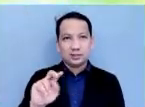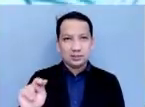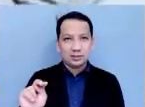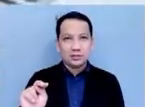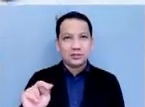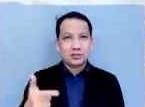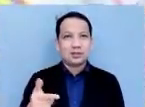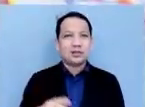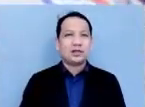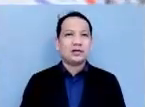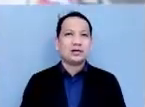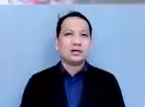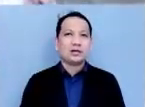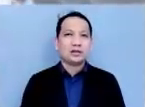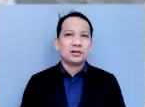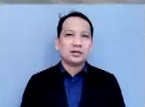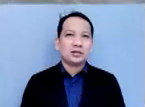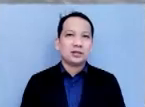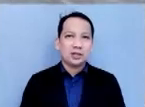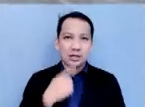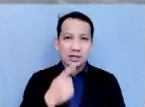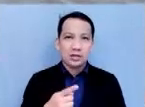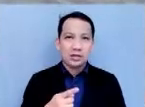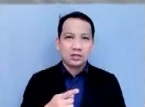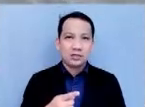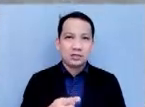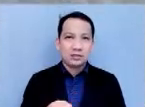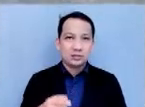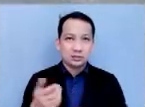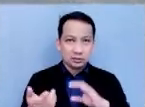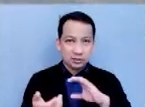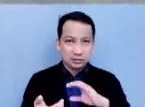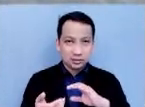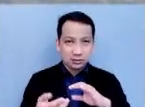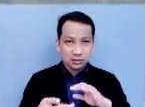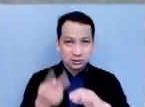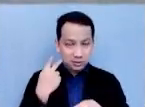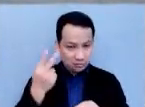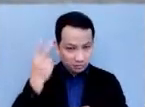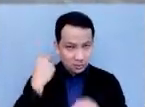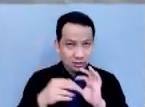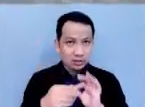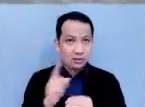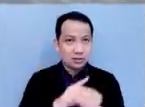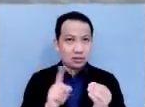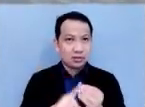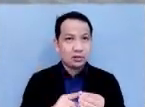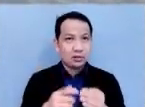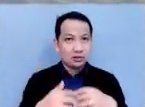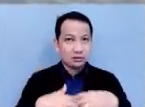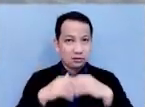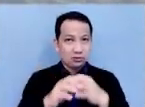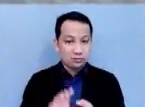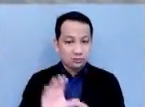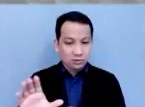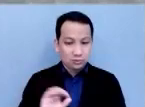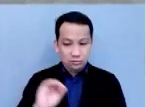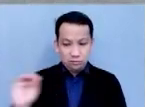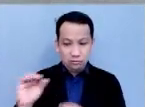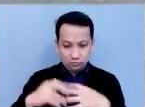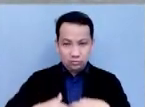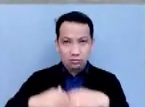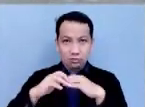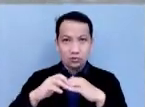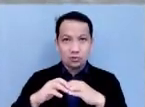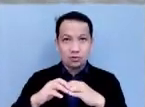maganda. Nagsimula ang mamasukan bilang isang barbero itong si Utol Jake. Nakapagpundar na ng kanyang sariling barbershop.